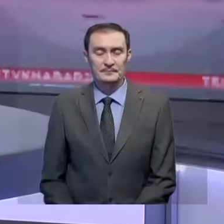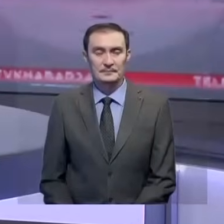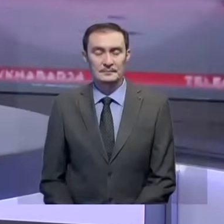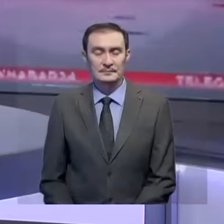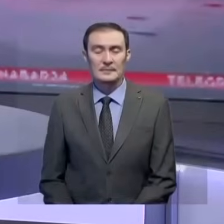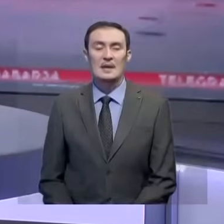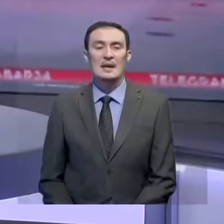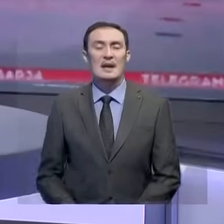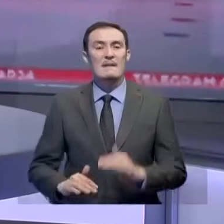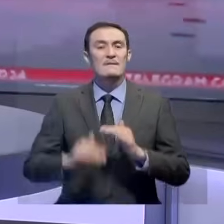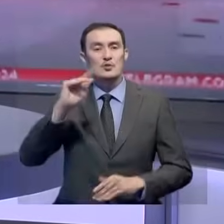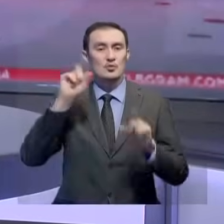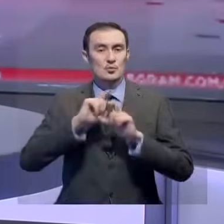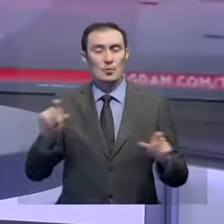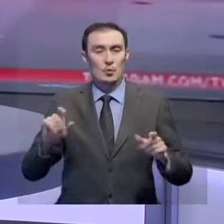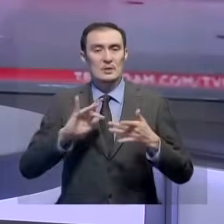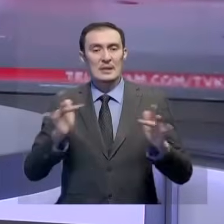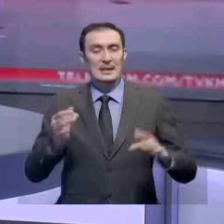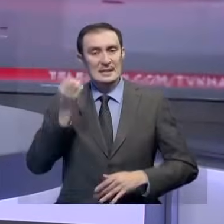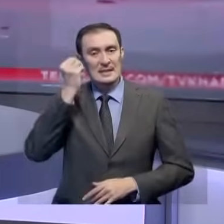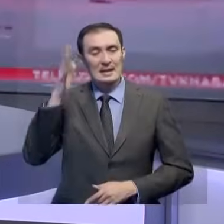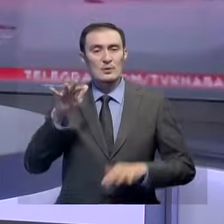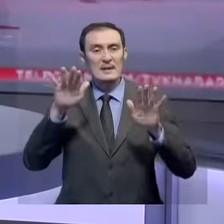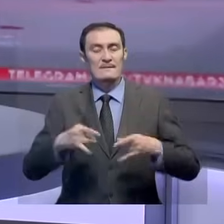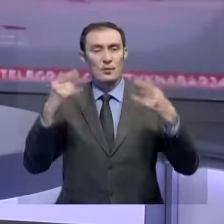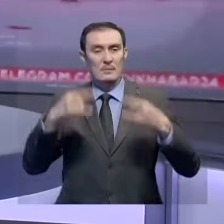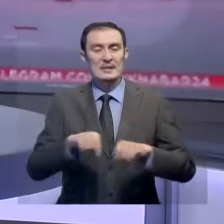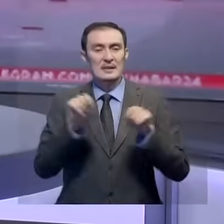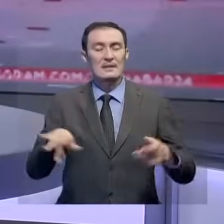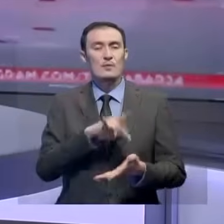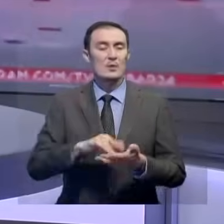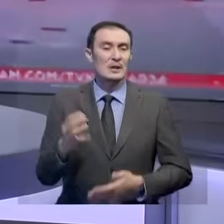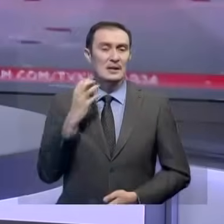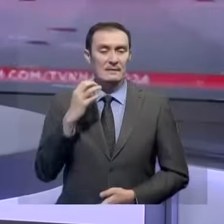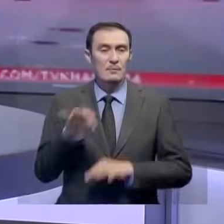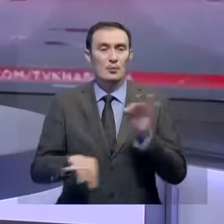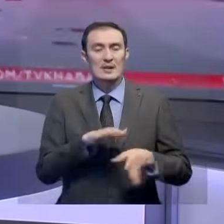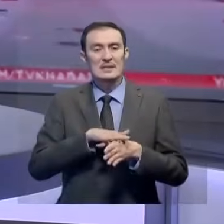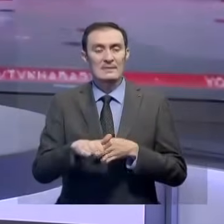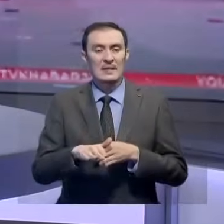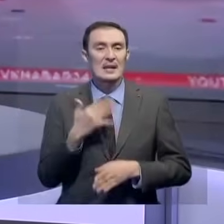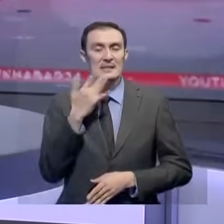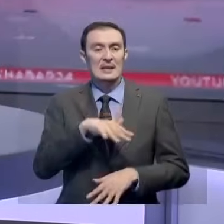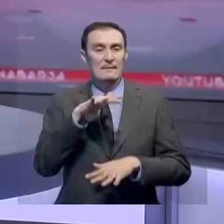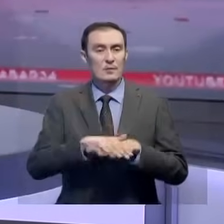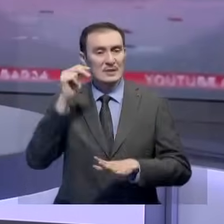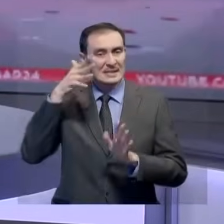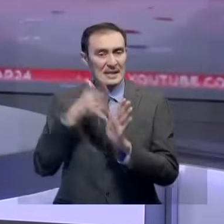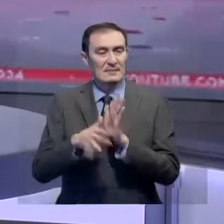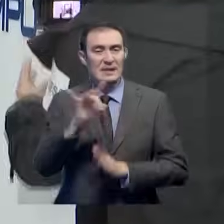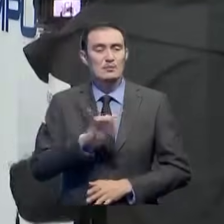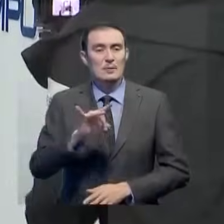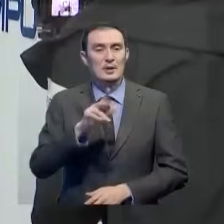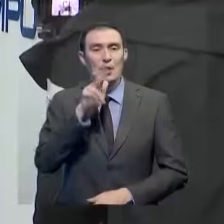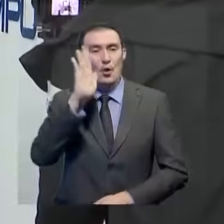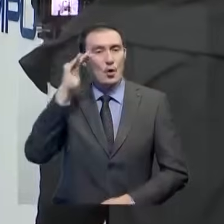Другим темам. Высшую школу искусственного интеллекта и информатики открыли в Кызылорде. Проект реализовал Национальный фонд исследований Республики